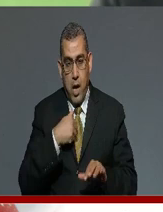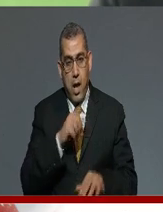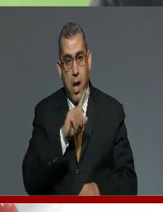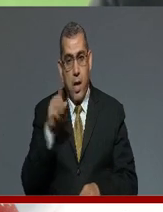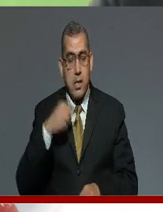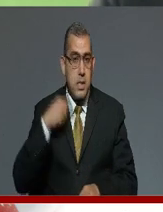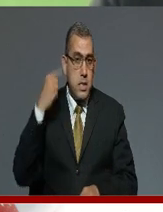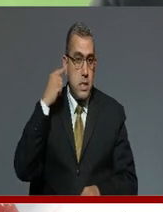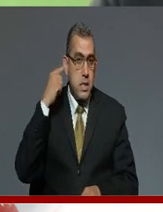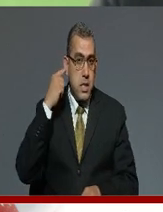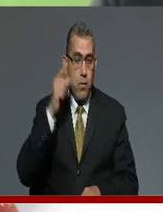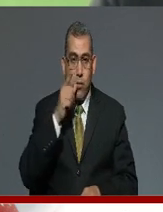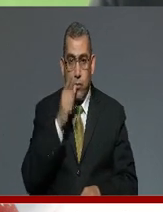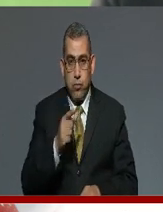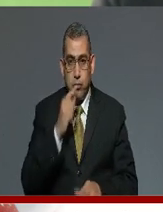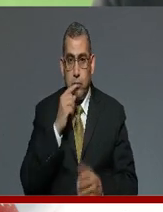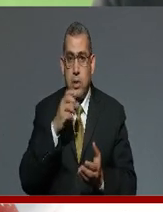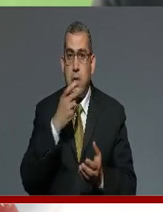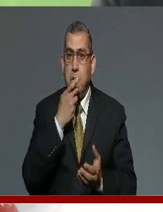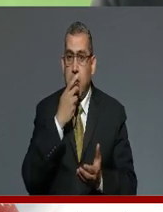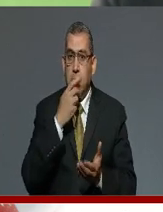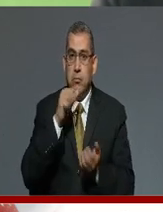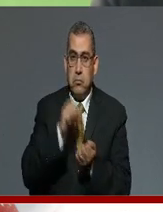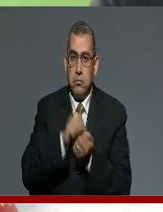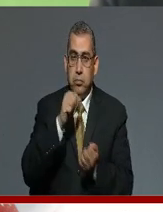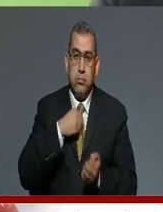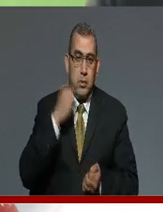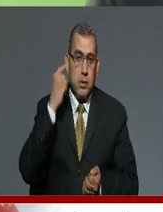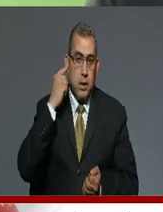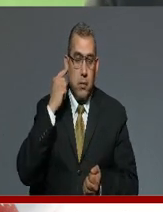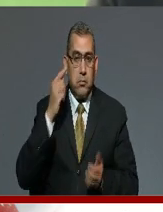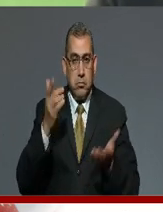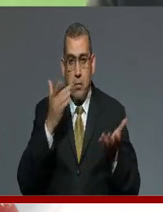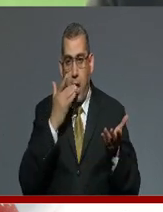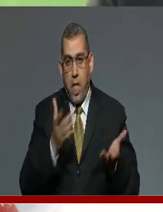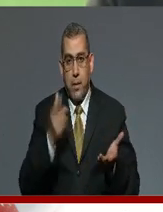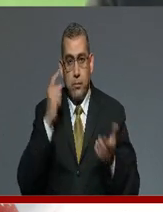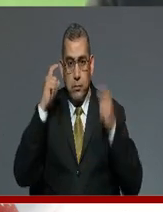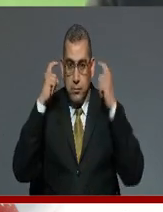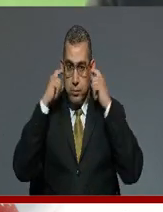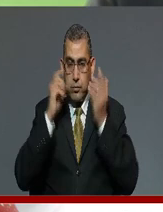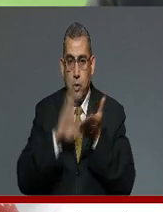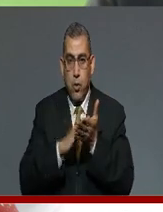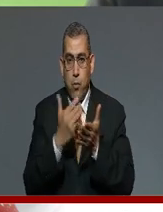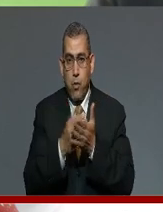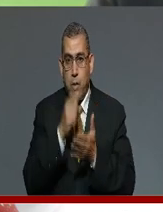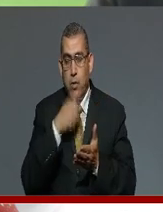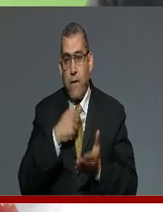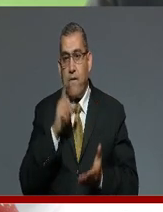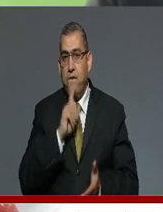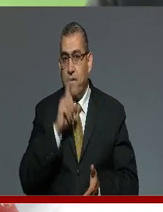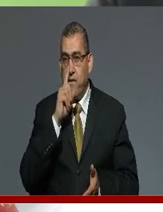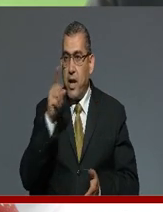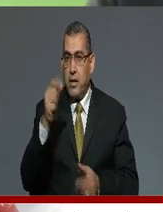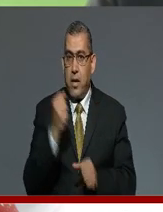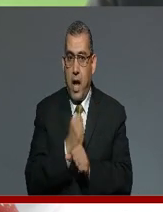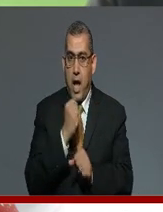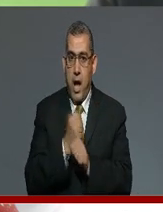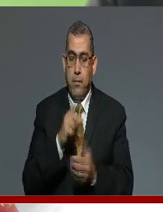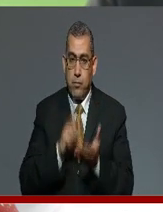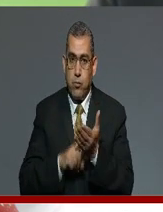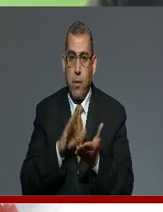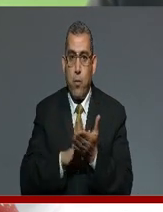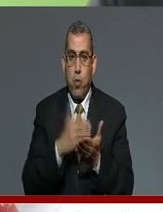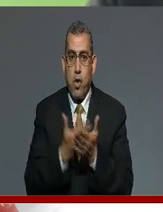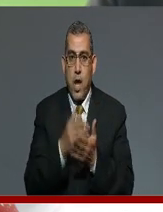اسمع النسخه الانجليزيه نعم هذا شيء للفريق الفني لكي يقوم بحل هذه